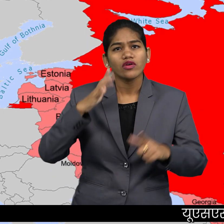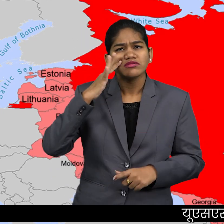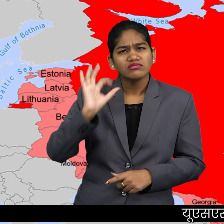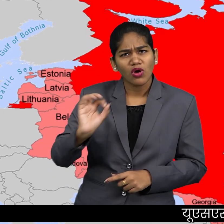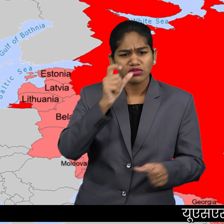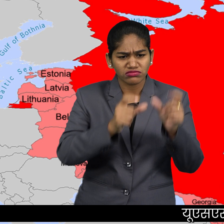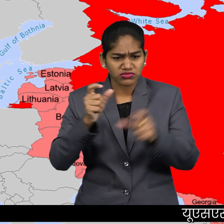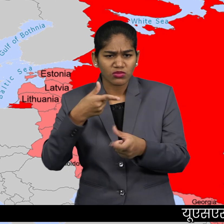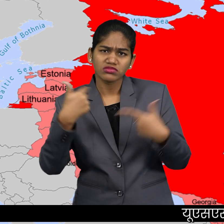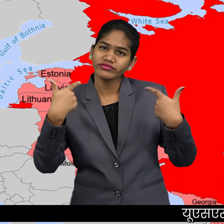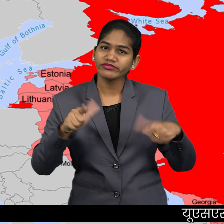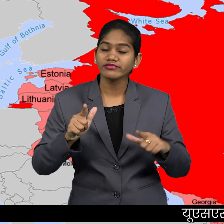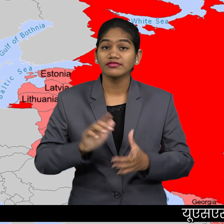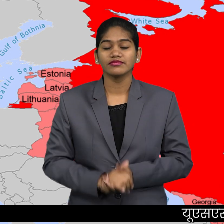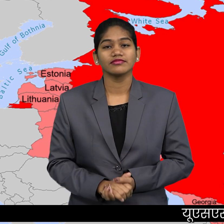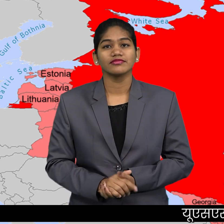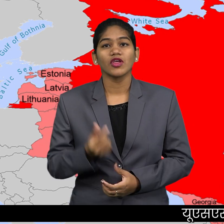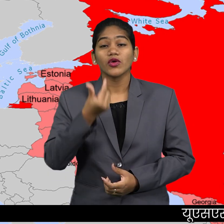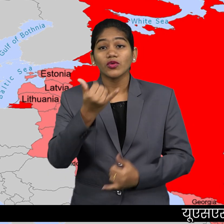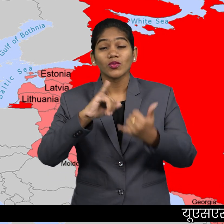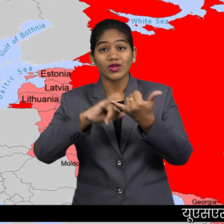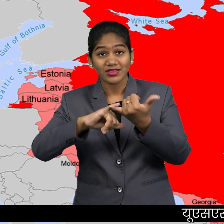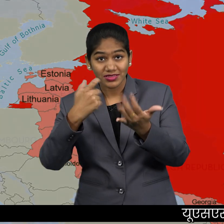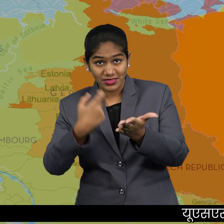USSR, पोलंड आणि